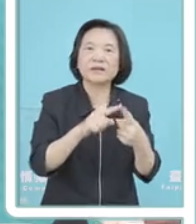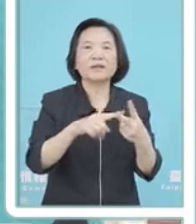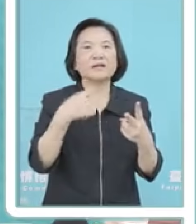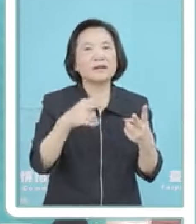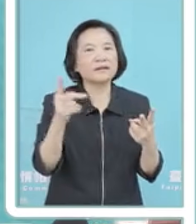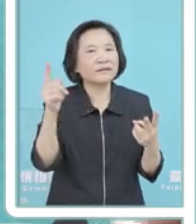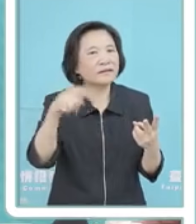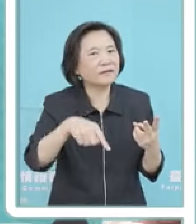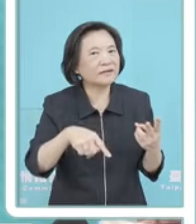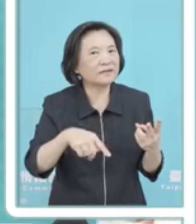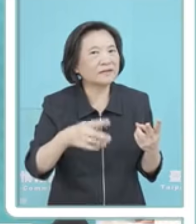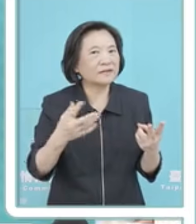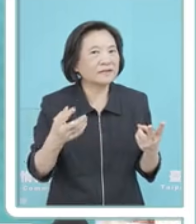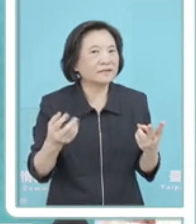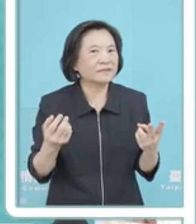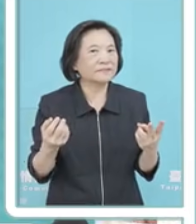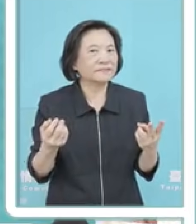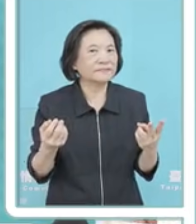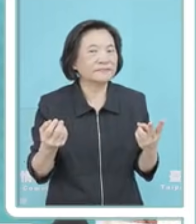是